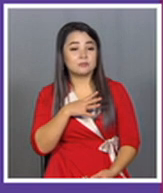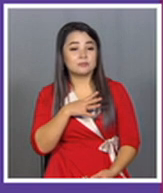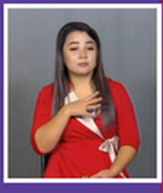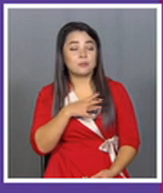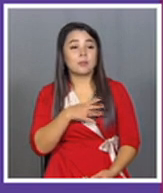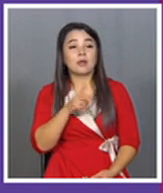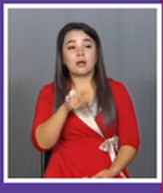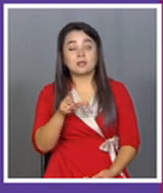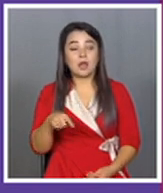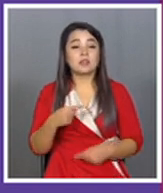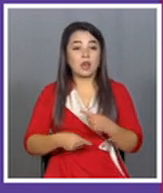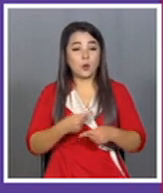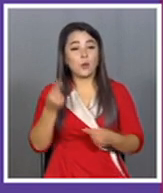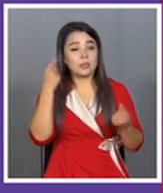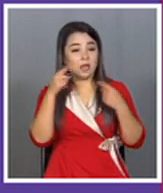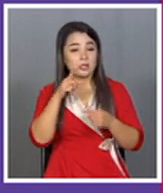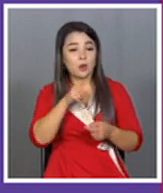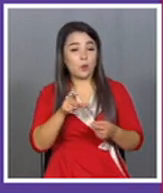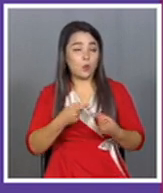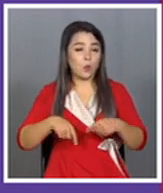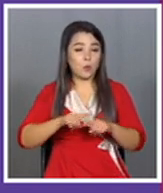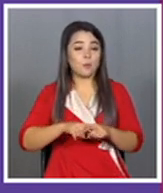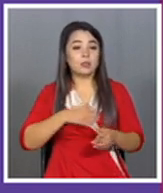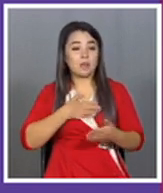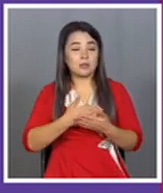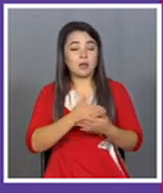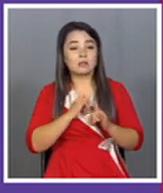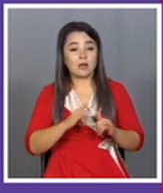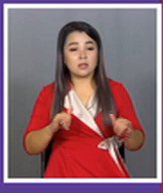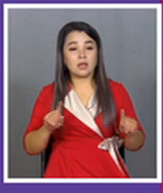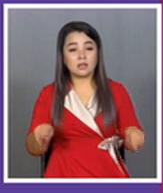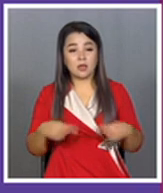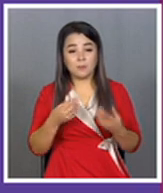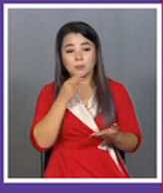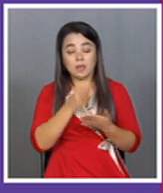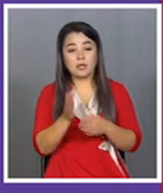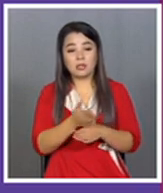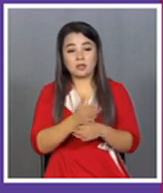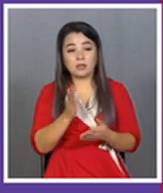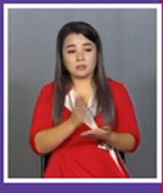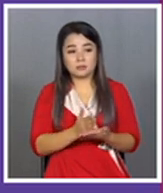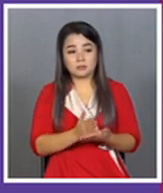анықтадық. Ағартушылық дәуірді идеяларының қоғам дамуына тигізген ықпалын